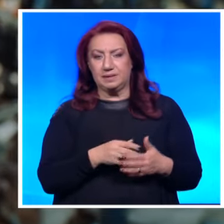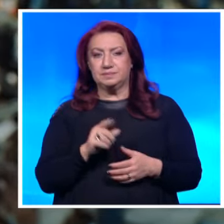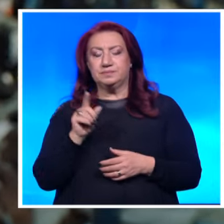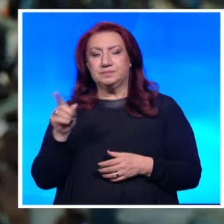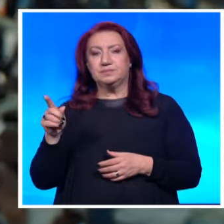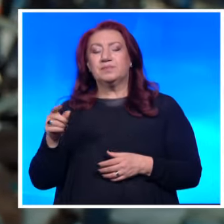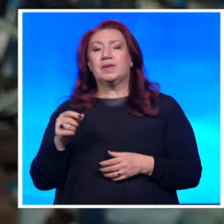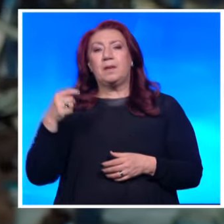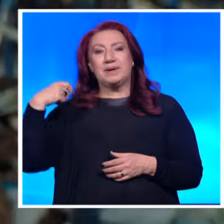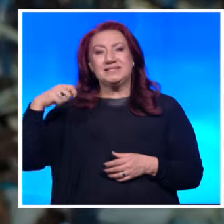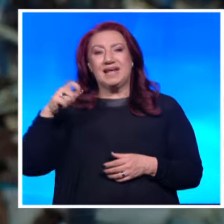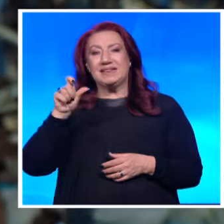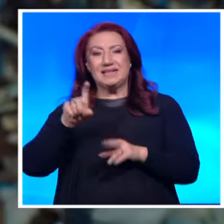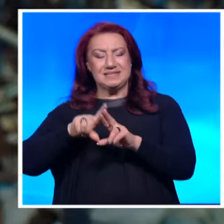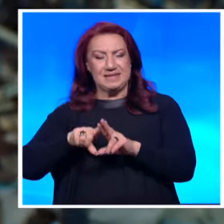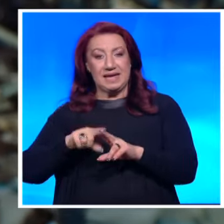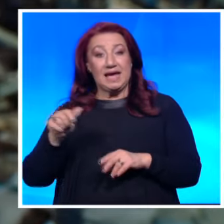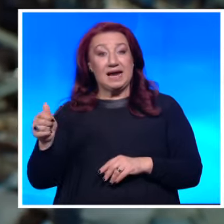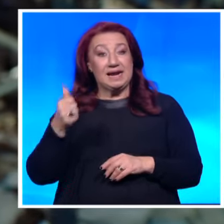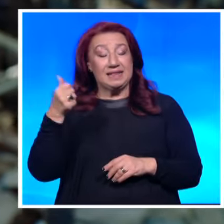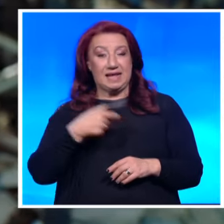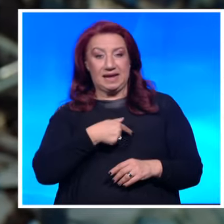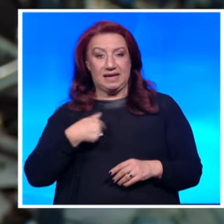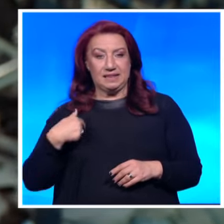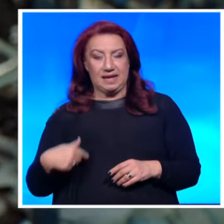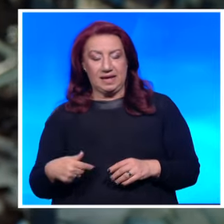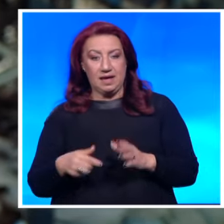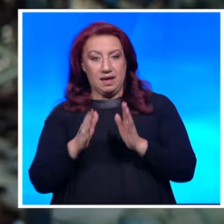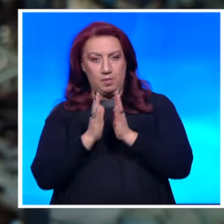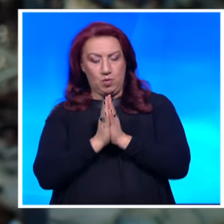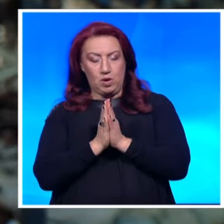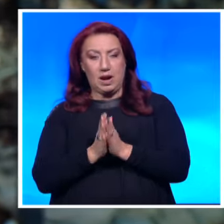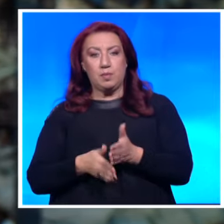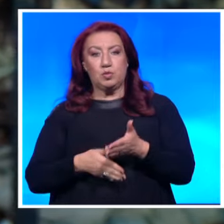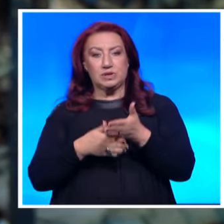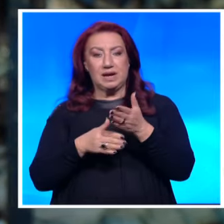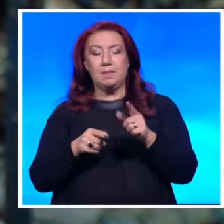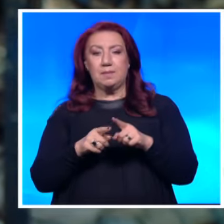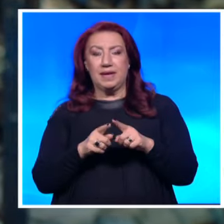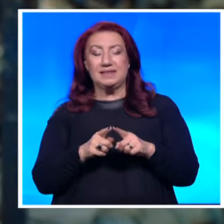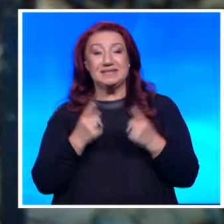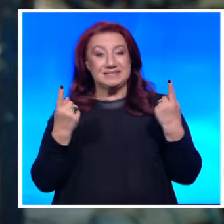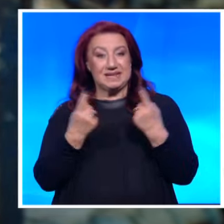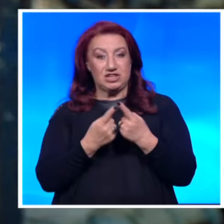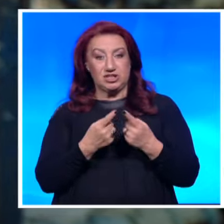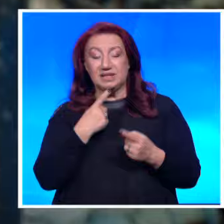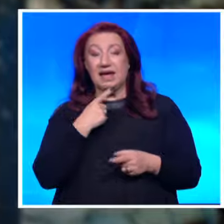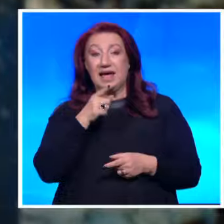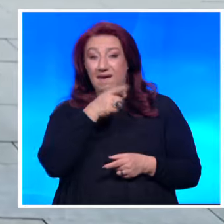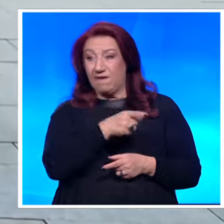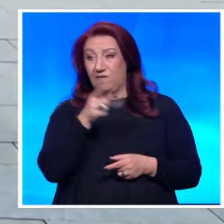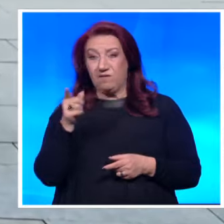си лидера на китай моля ви подкрепете срещата на върха за мир с вашето лично лидерство и